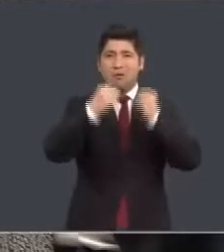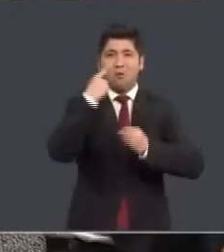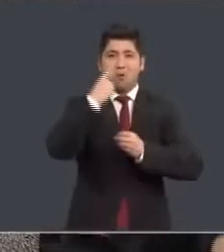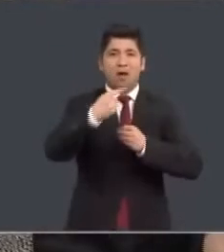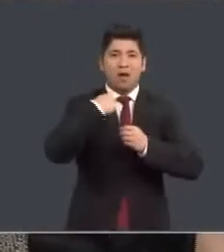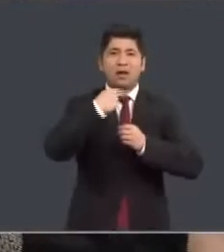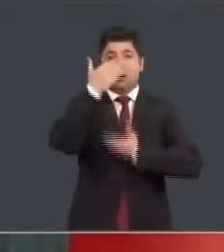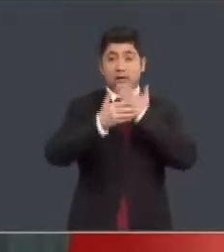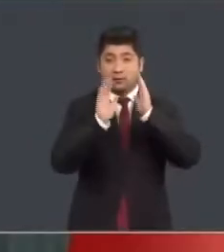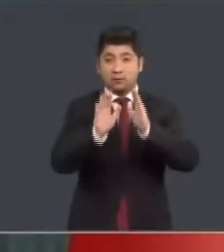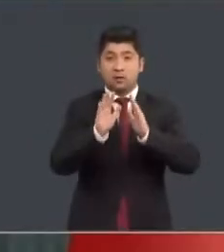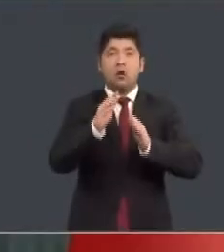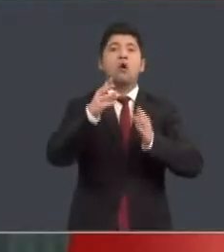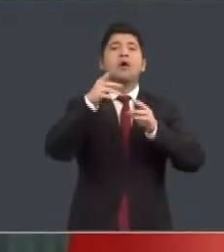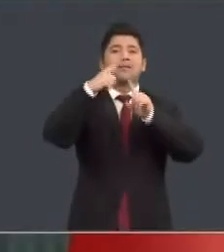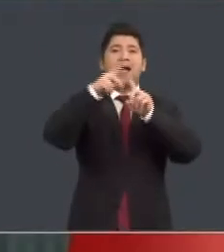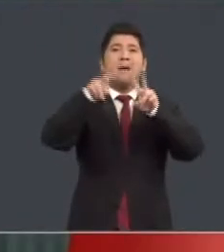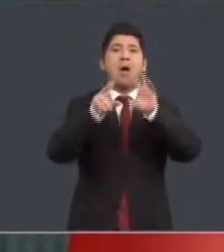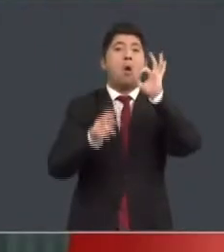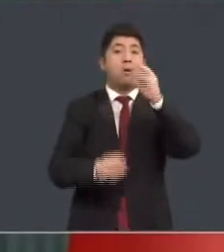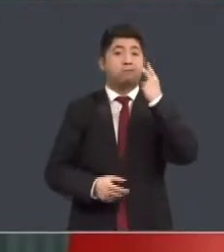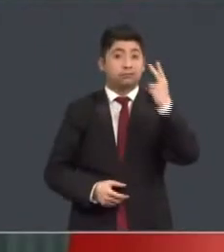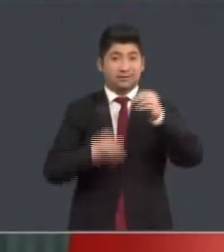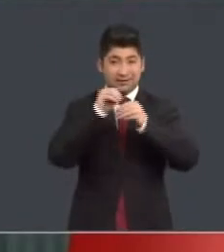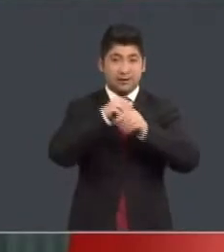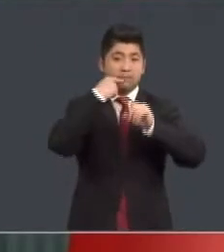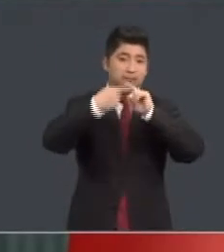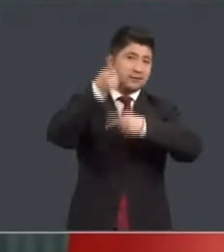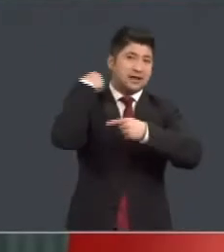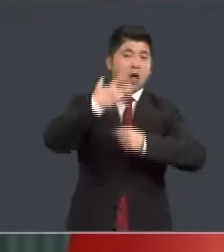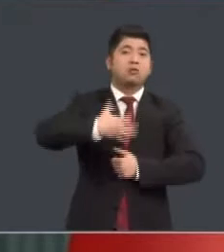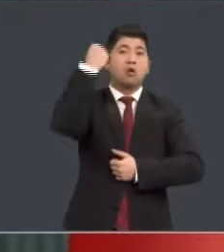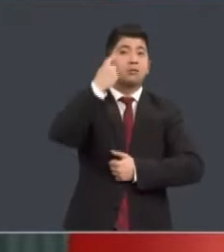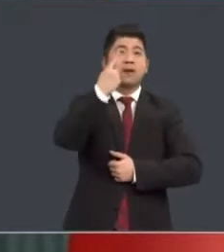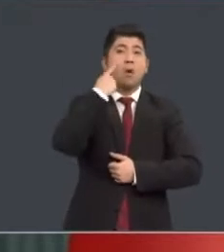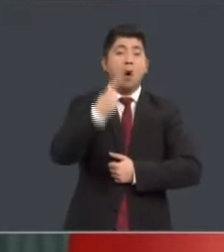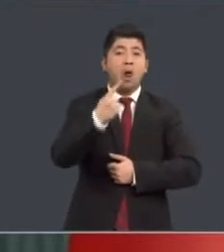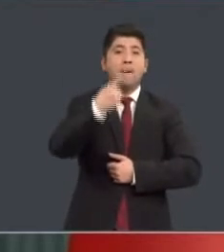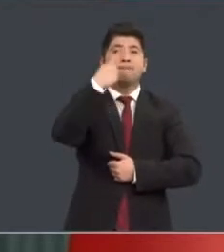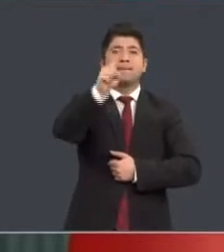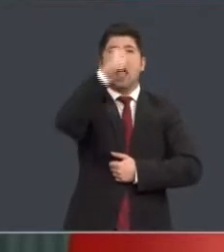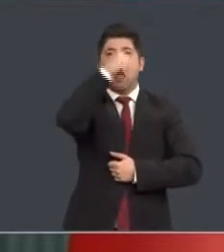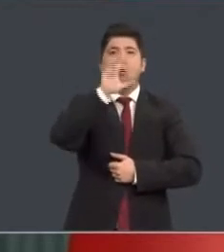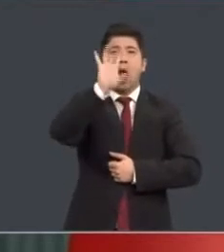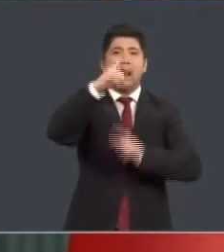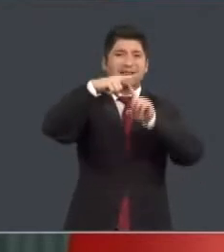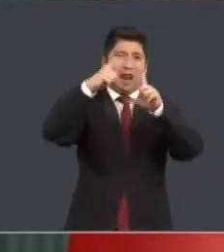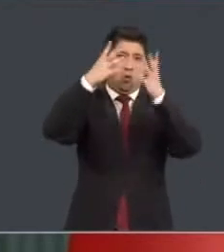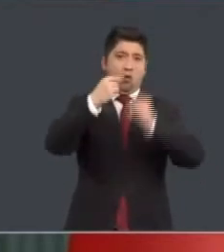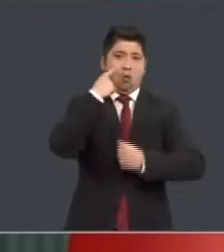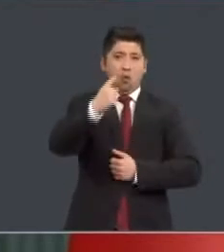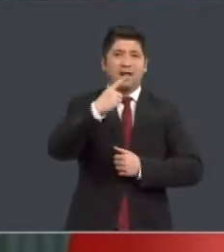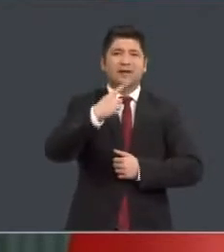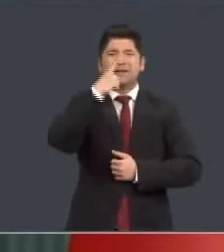belirlendiğini açıkladı Toprak Mahsulleri Ofisinin geçen yıl ton başına bin 650 lira olan